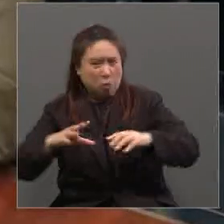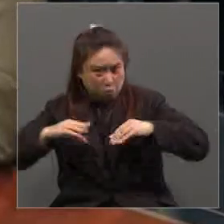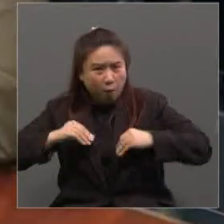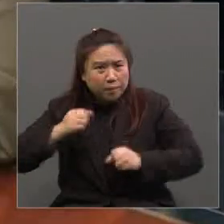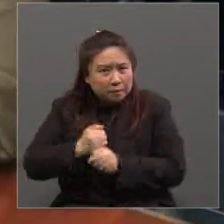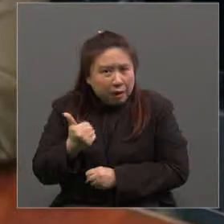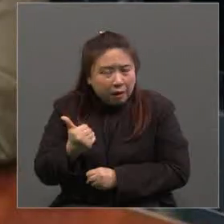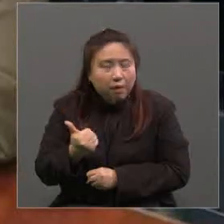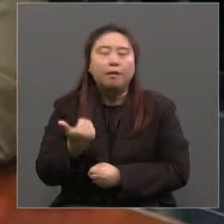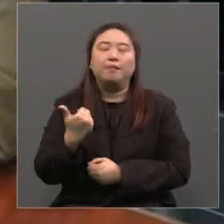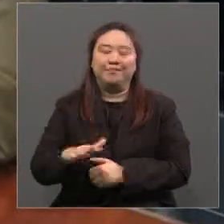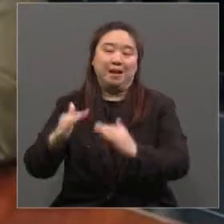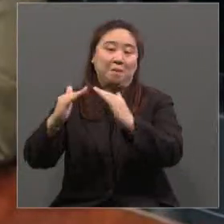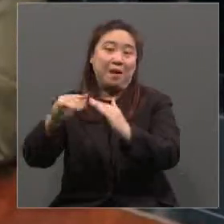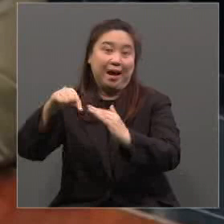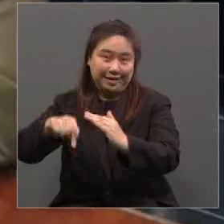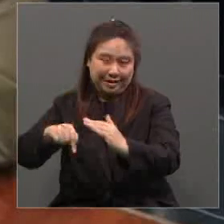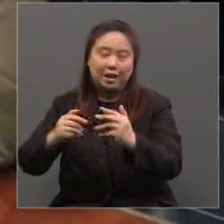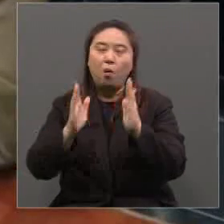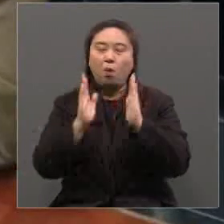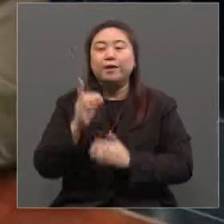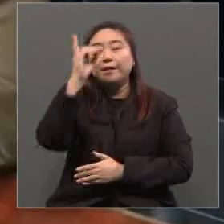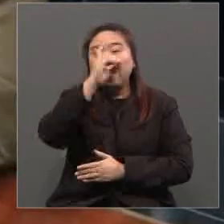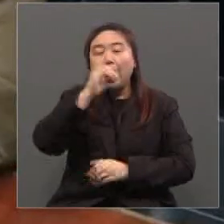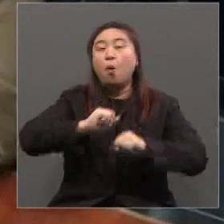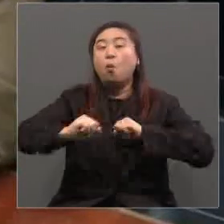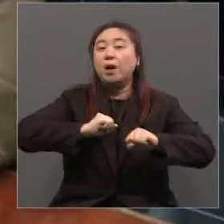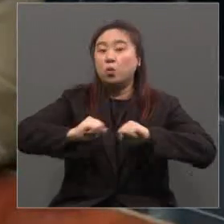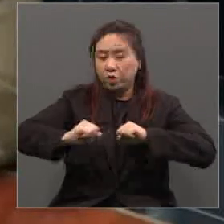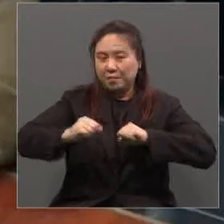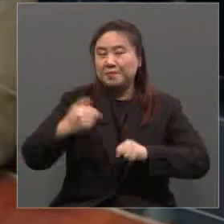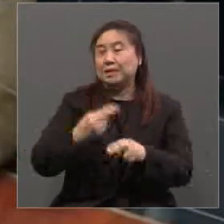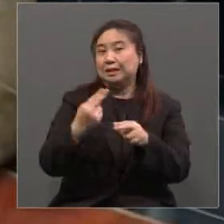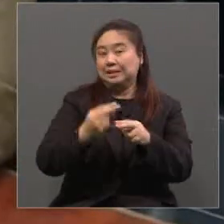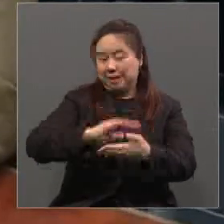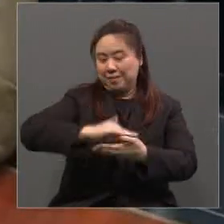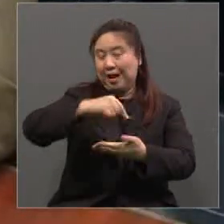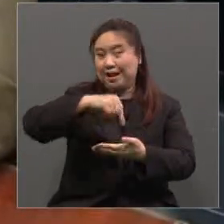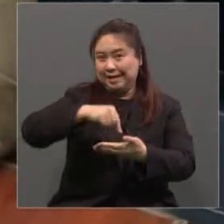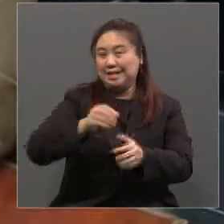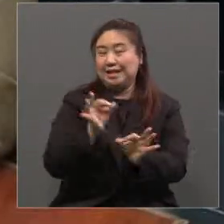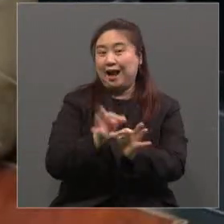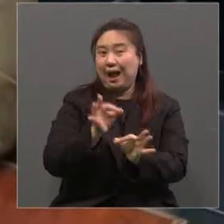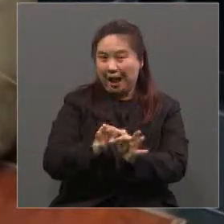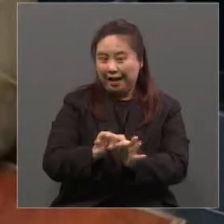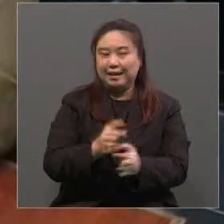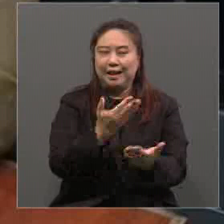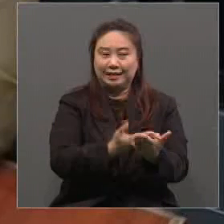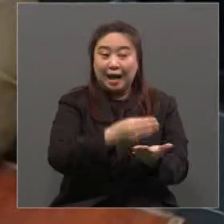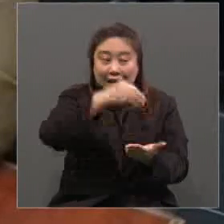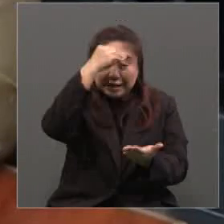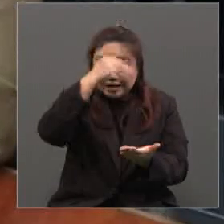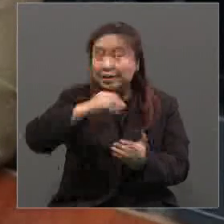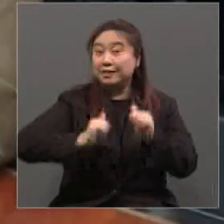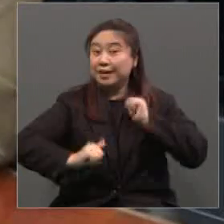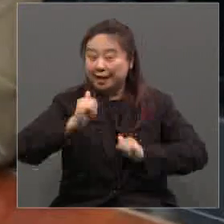ถานที่แล้วนักแสดงวัยรุ่นรายนี้ยังมีชื่อเป็นเจ้าของบัญชีธนาคารที่รับโอนเงินจากผู้เสียหายเป็นค่าเรียน